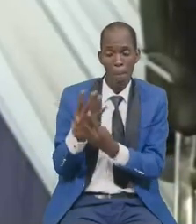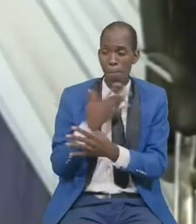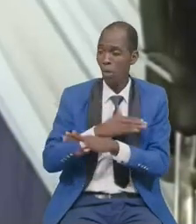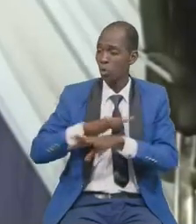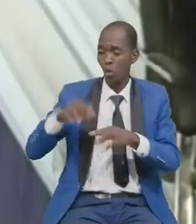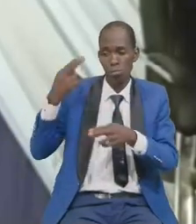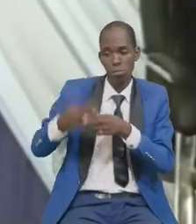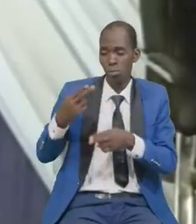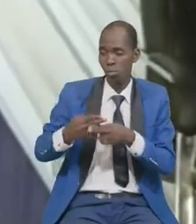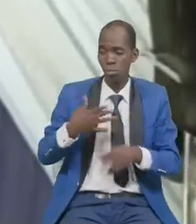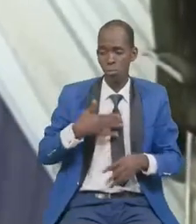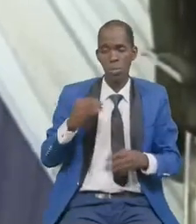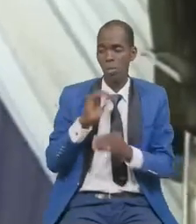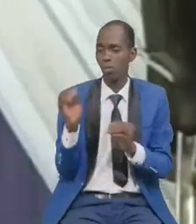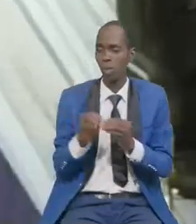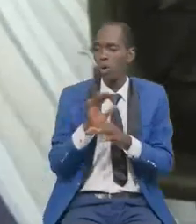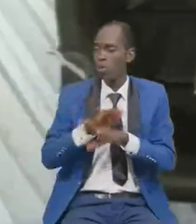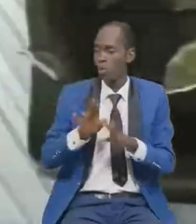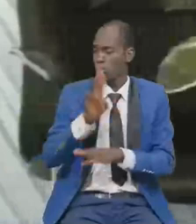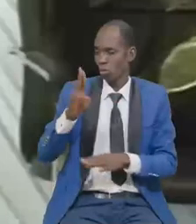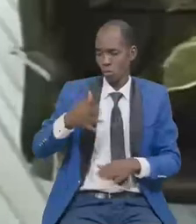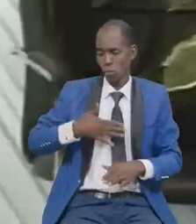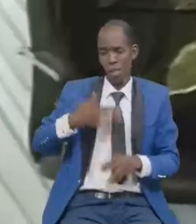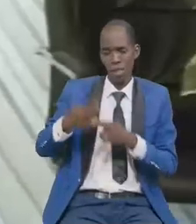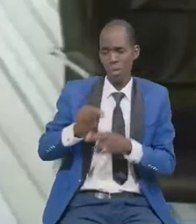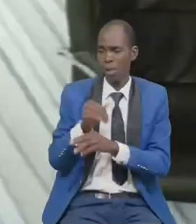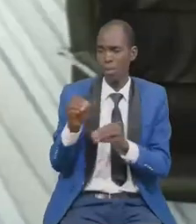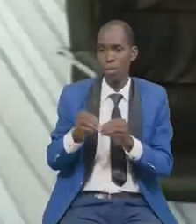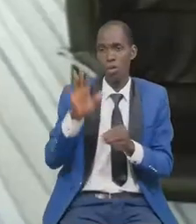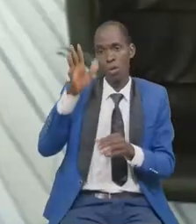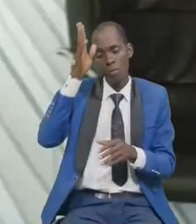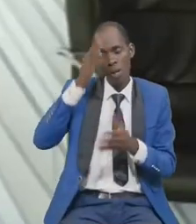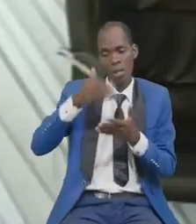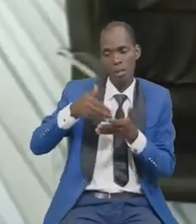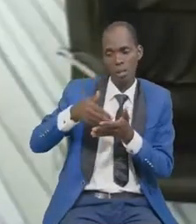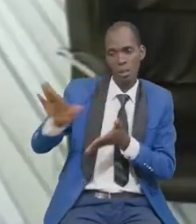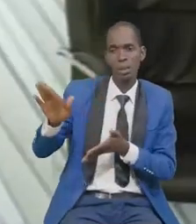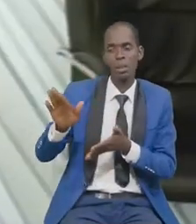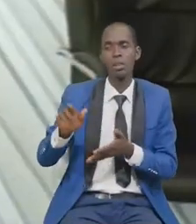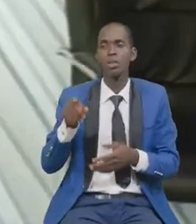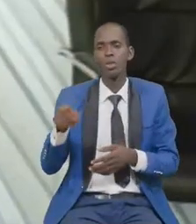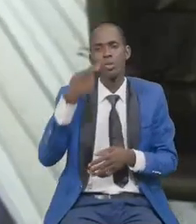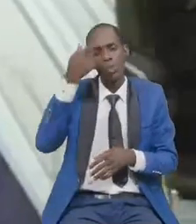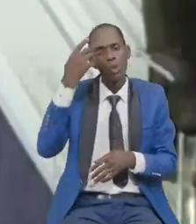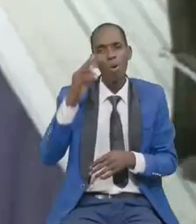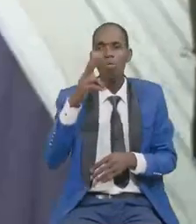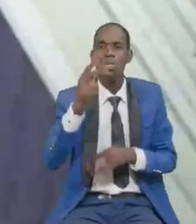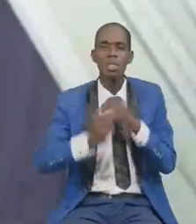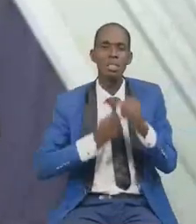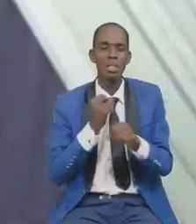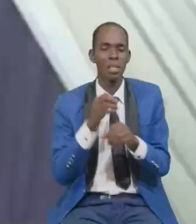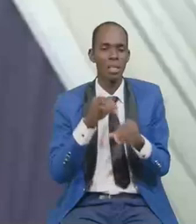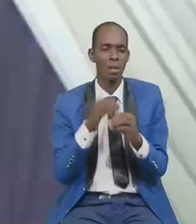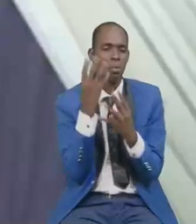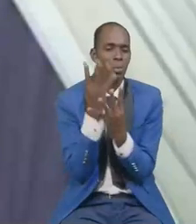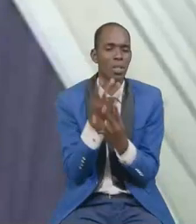mon nom. Hein. Ton père te rejette à cause de 3 ans d'emprisonnement. Il ne peut pas s'identifier à